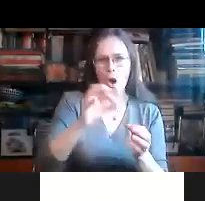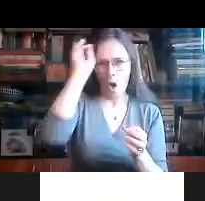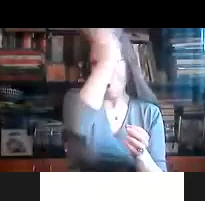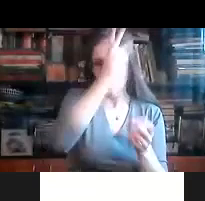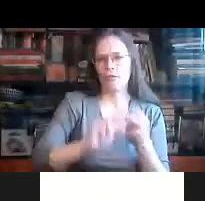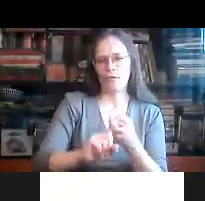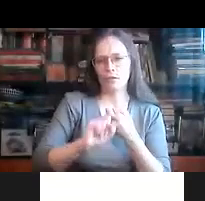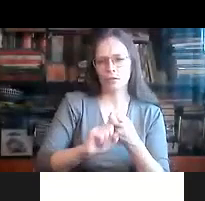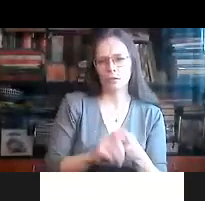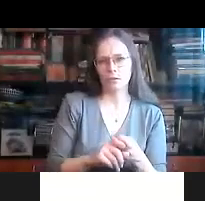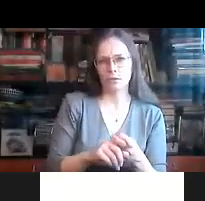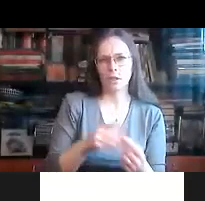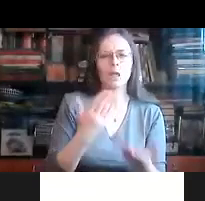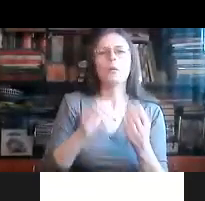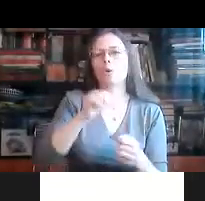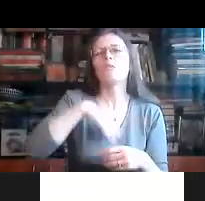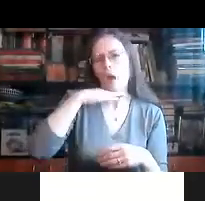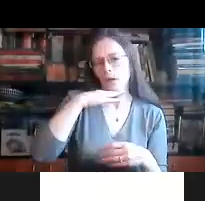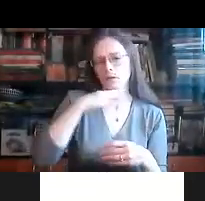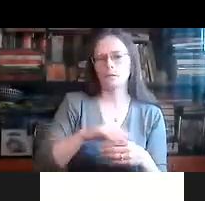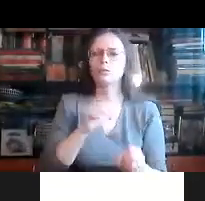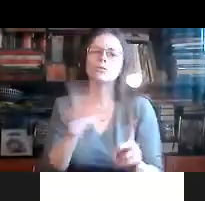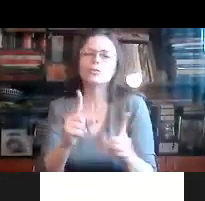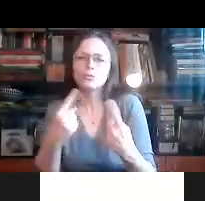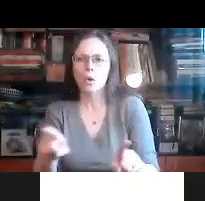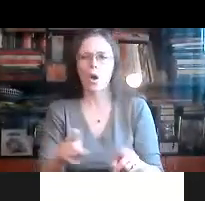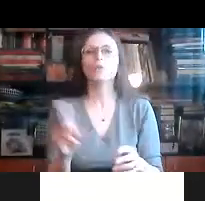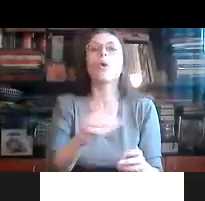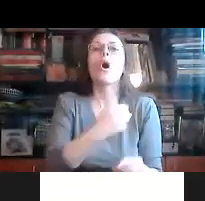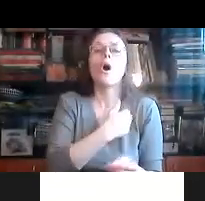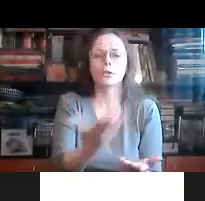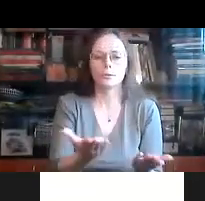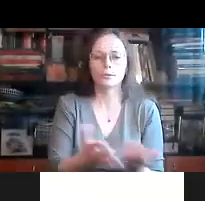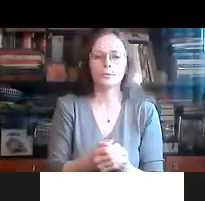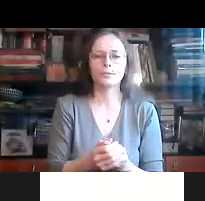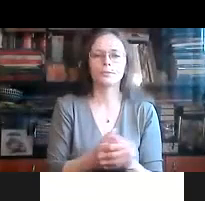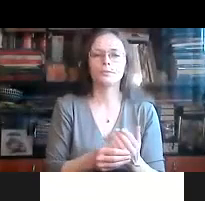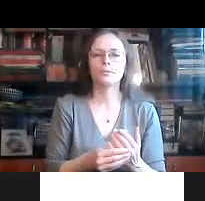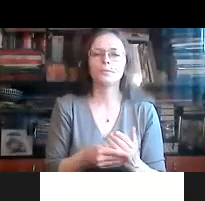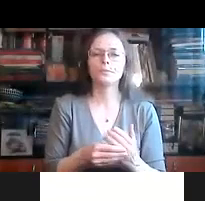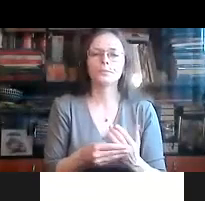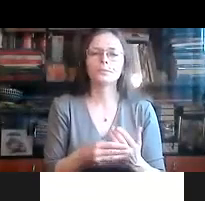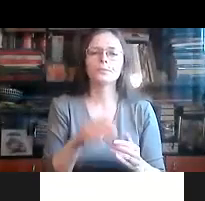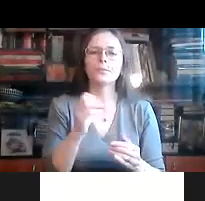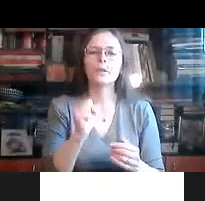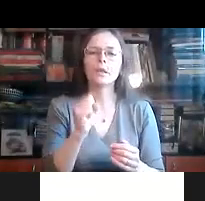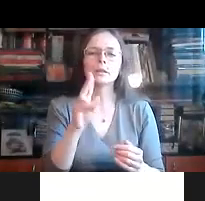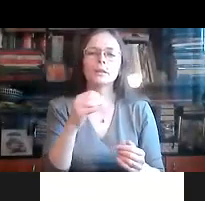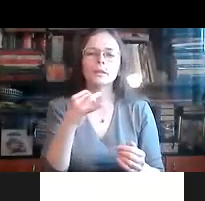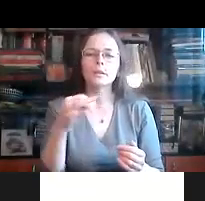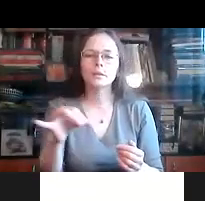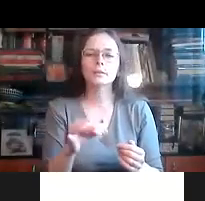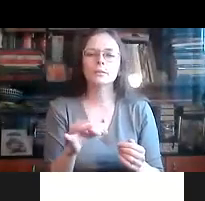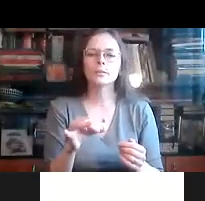легкие, прекрасные. Скажите что-нибудь. Андрей, пожалуйста, сейчас включаю. Это мое ощущение, потому